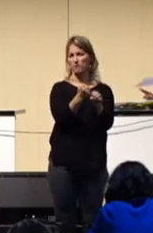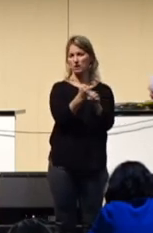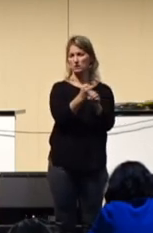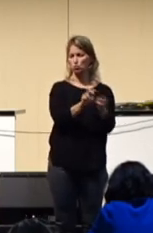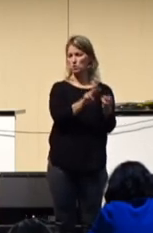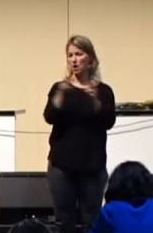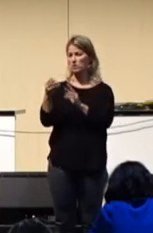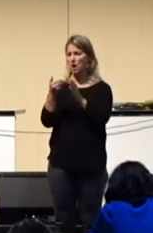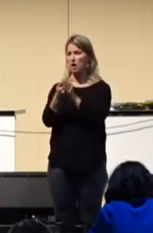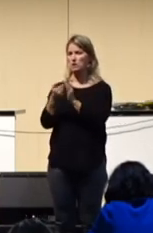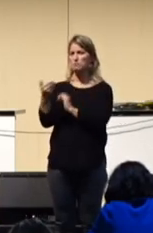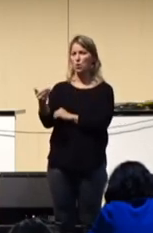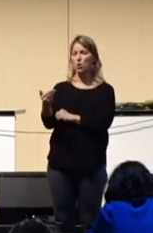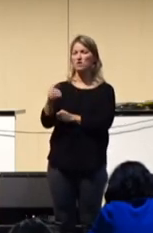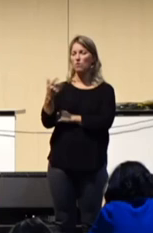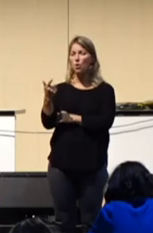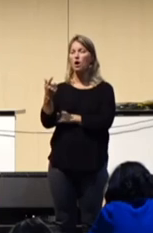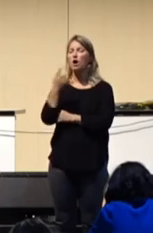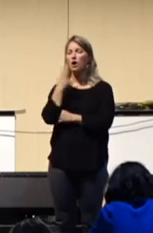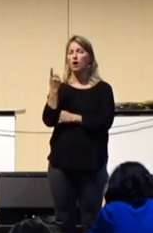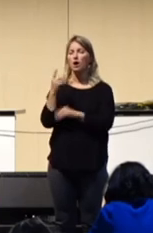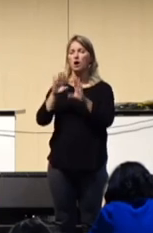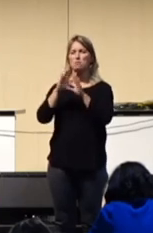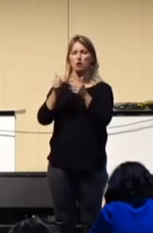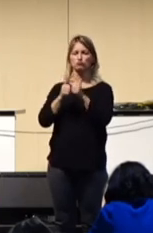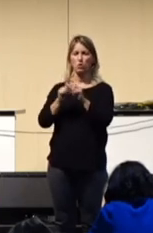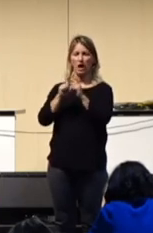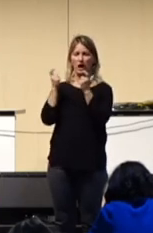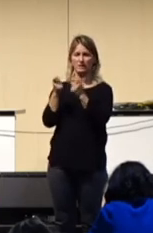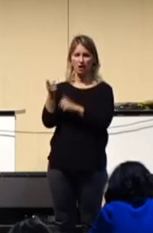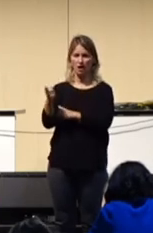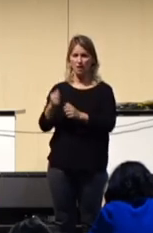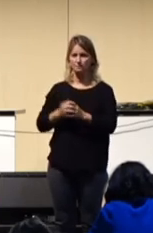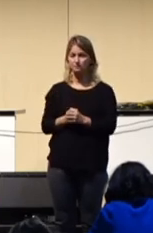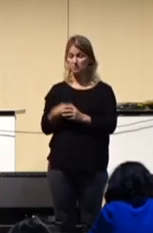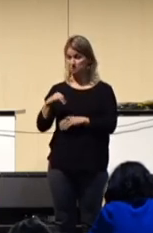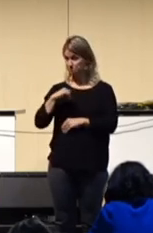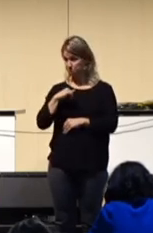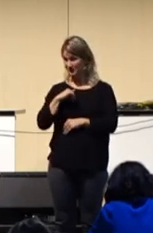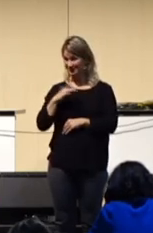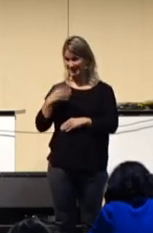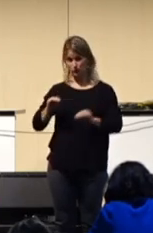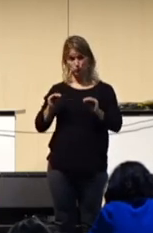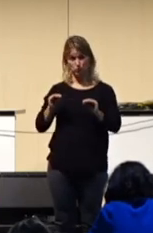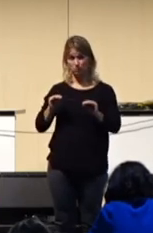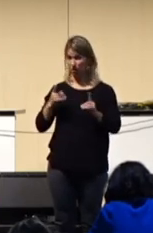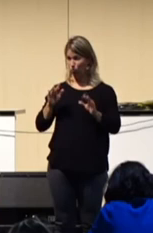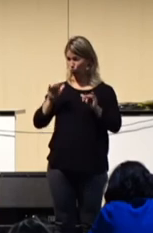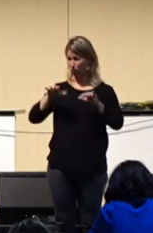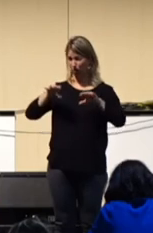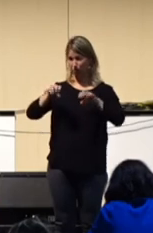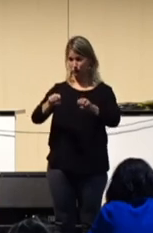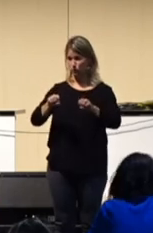war in der Ballsportarena. Und interessanterweise waren die Kurse alle überbucht. Es haben